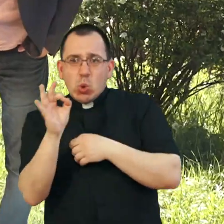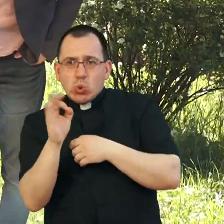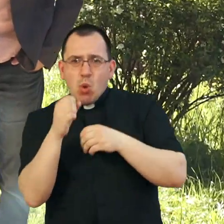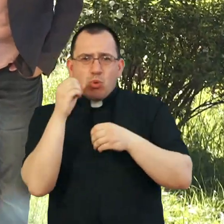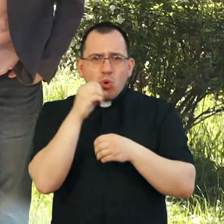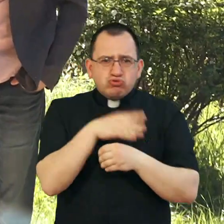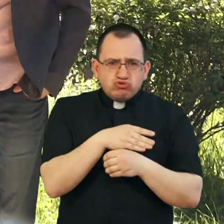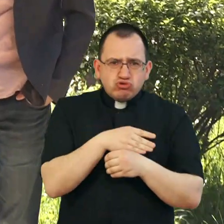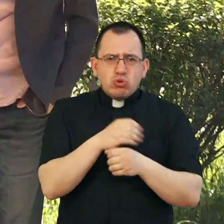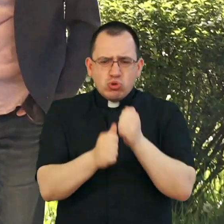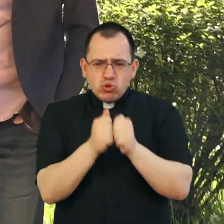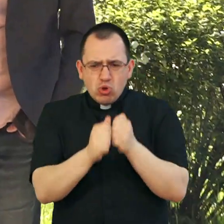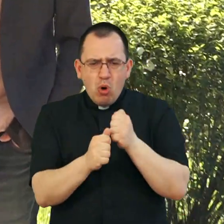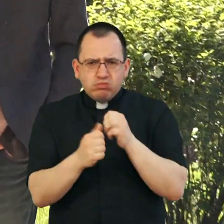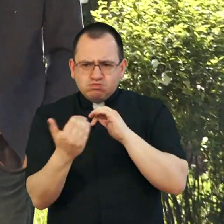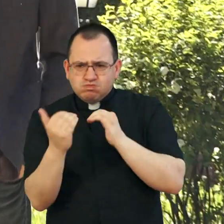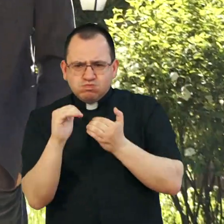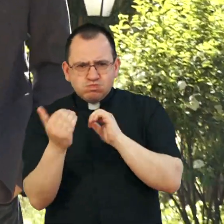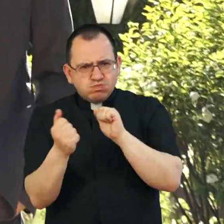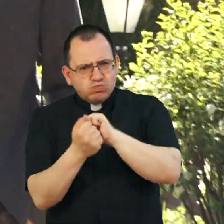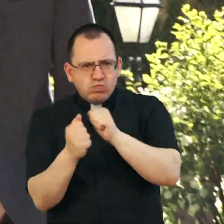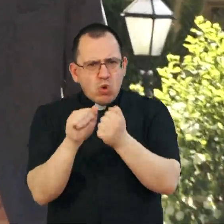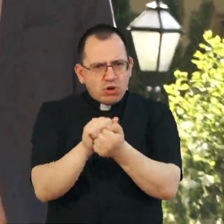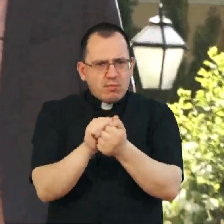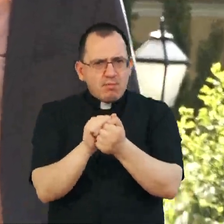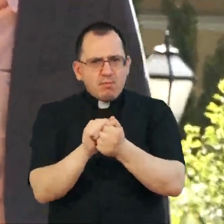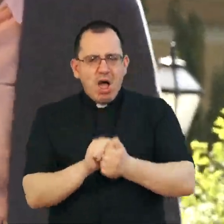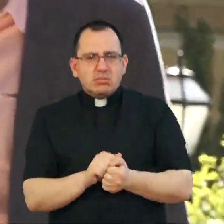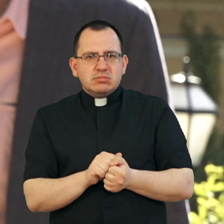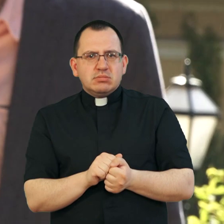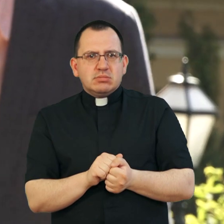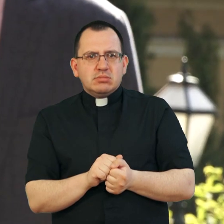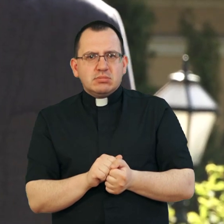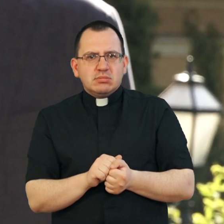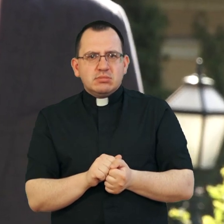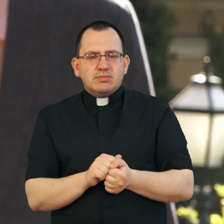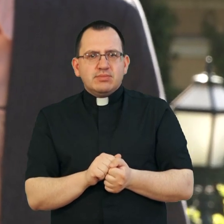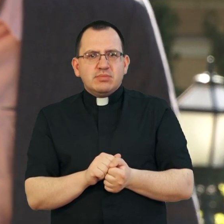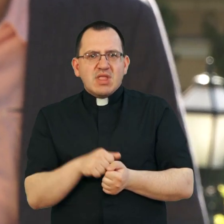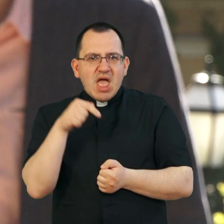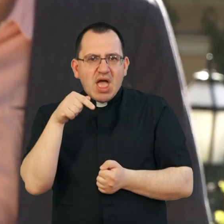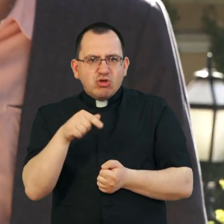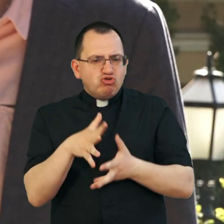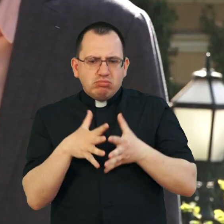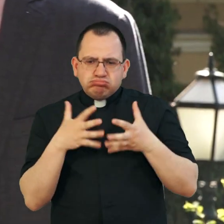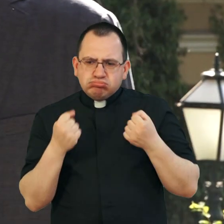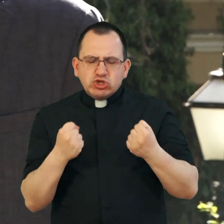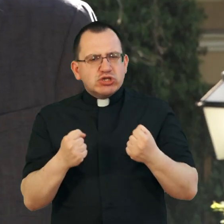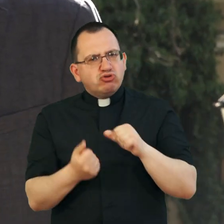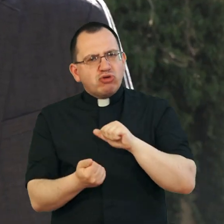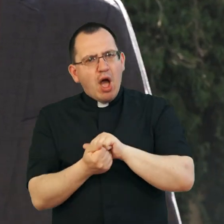najvećih frontova danas koji se tu vode u ovoj našoj zapadnoj